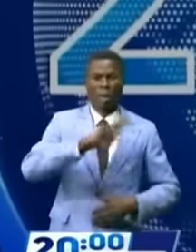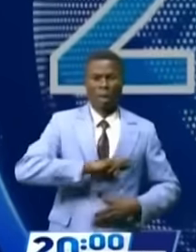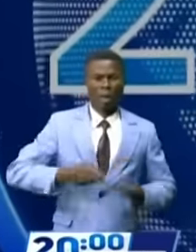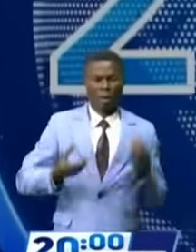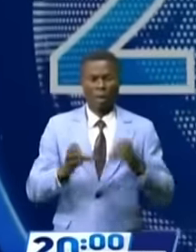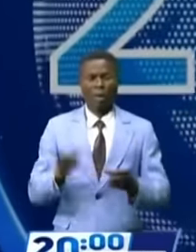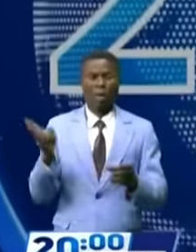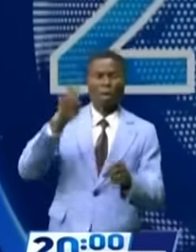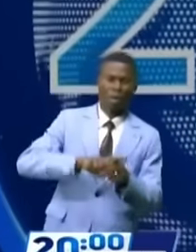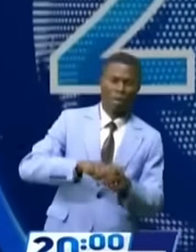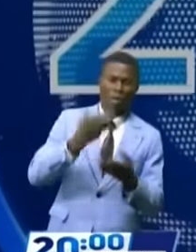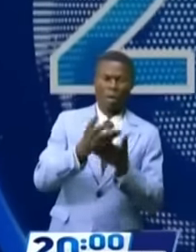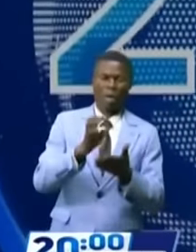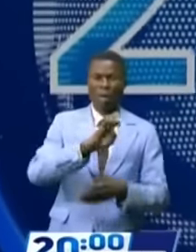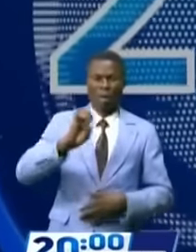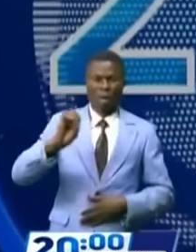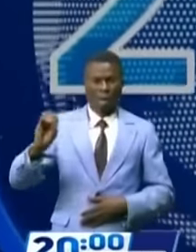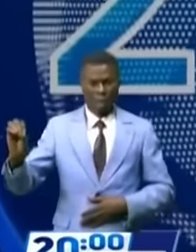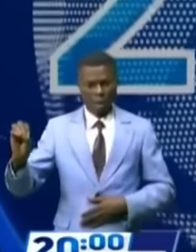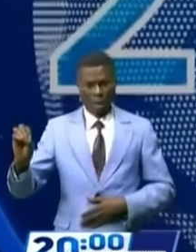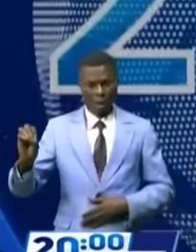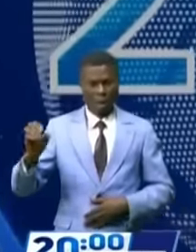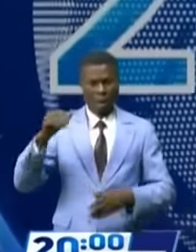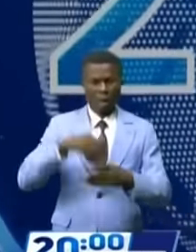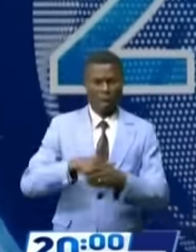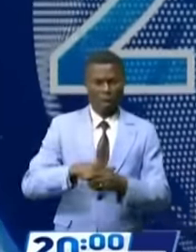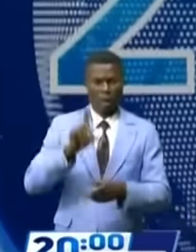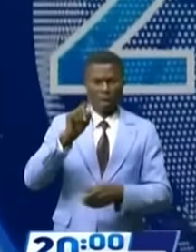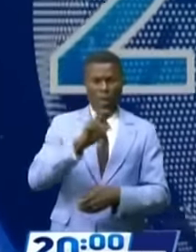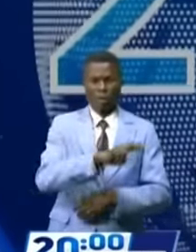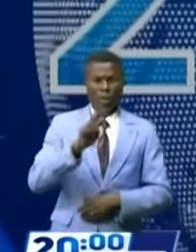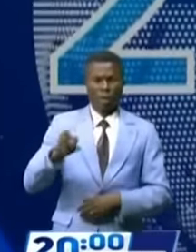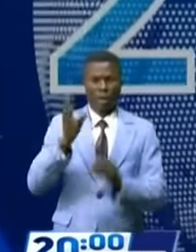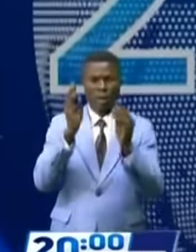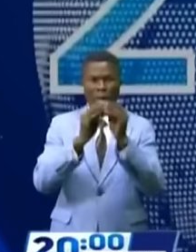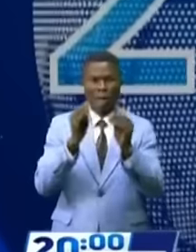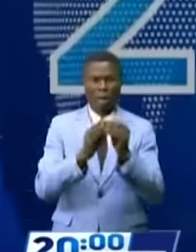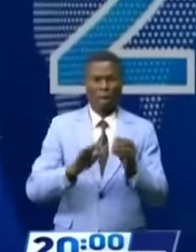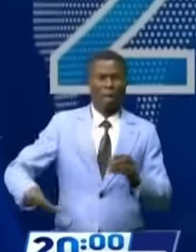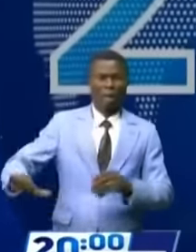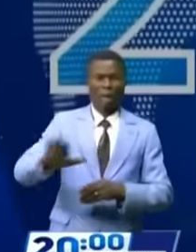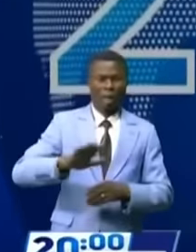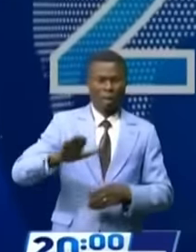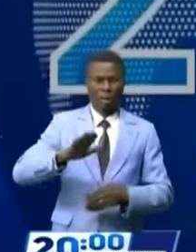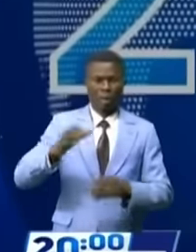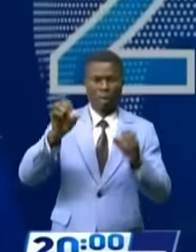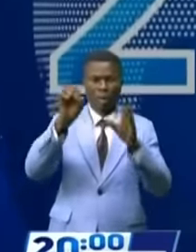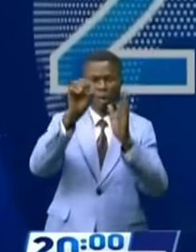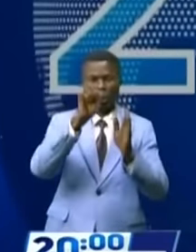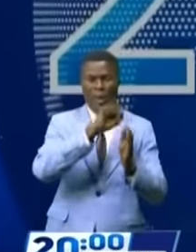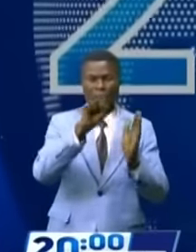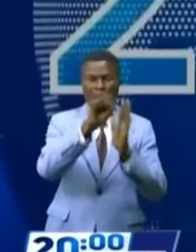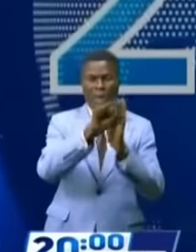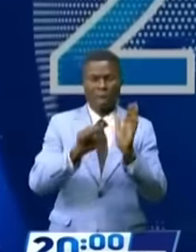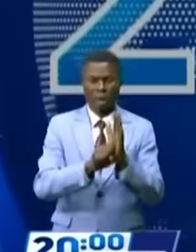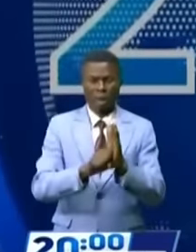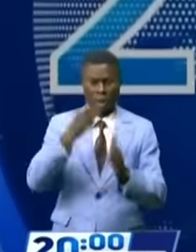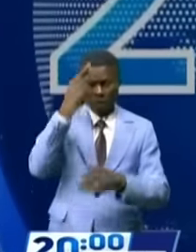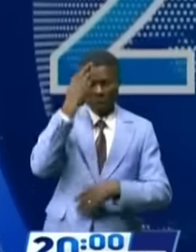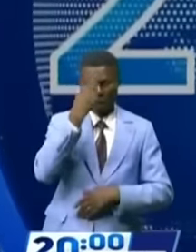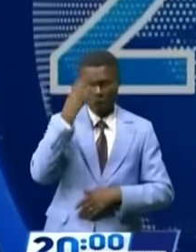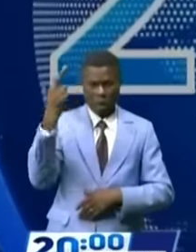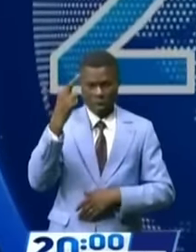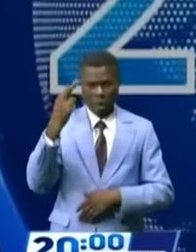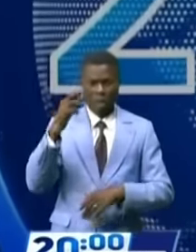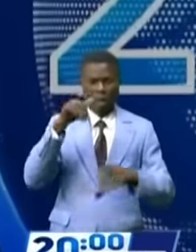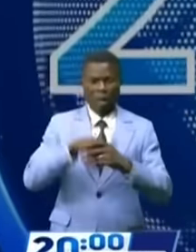Congo est victime dans sa partie orientale. C'est lors de la 22e Assemblée des États partis au statut de Rome qui a bien vécu à New York aux